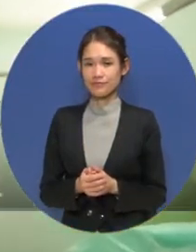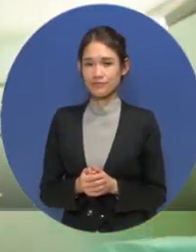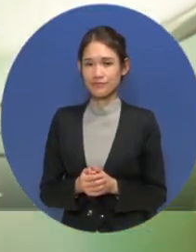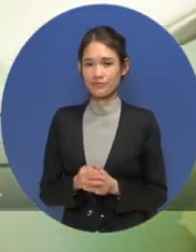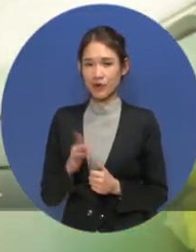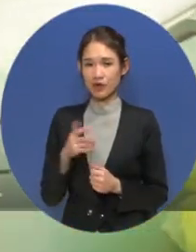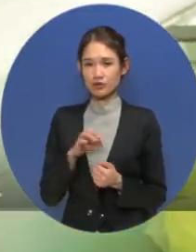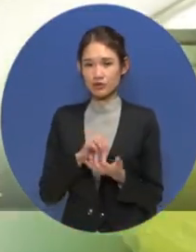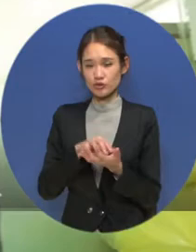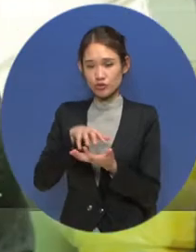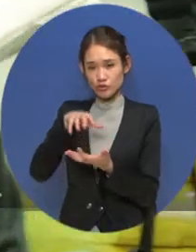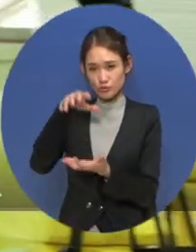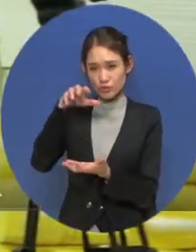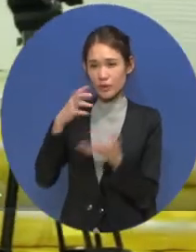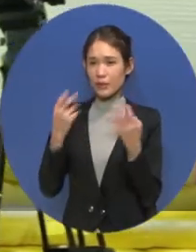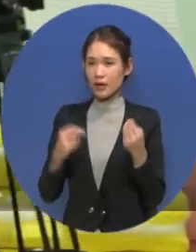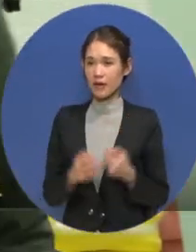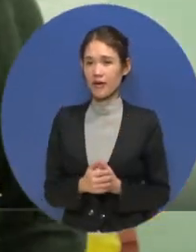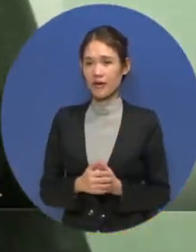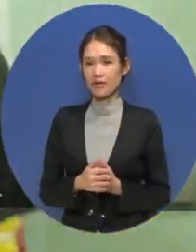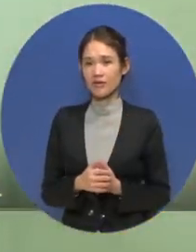행주 양이 엄청 많네요.